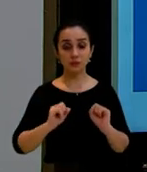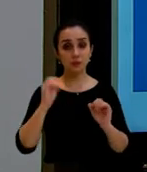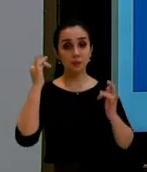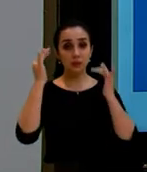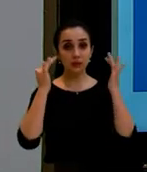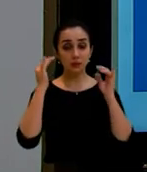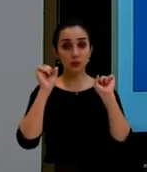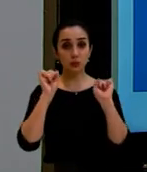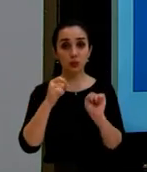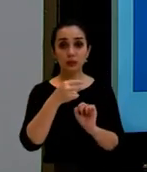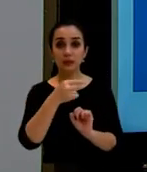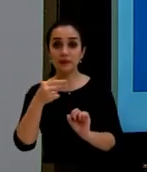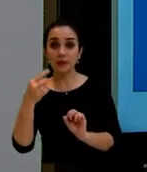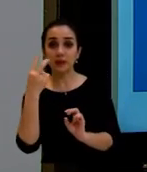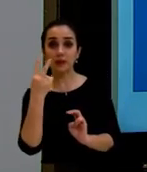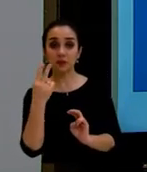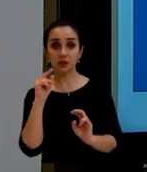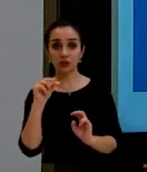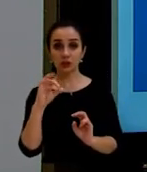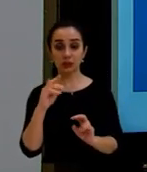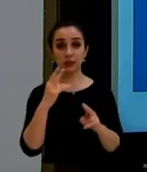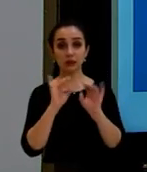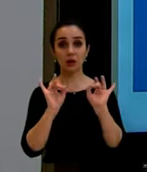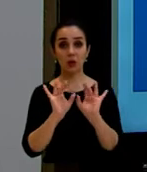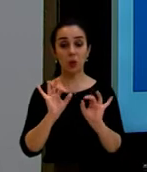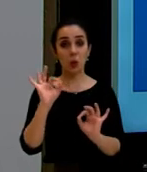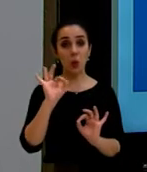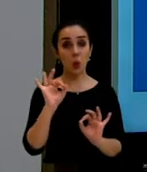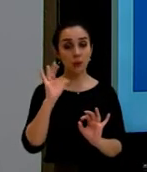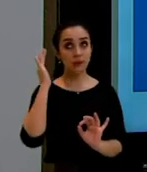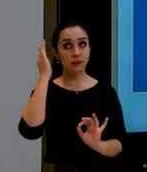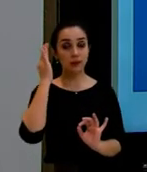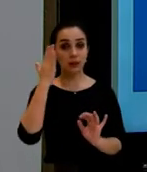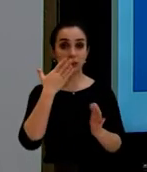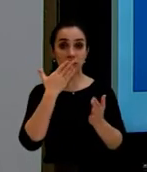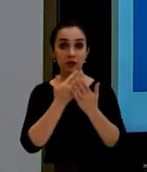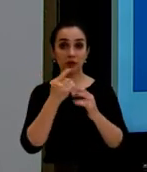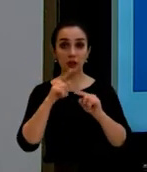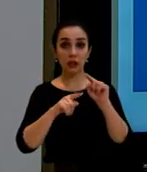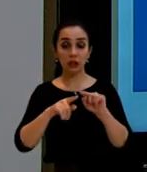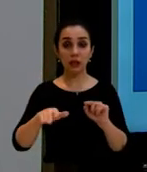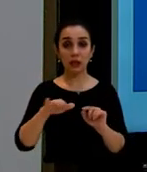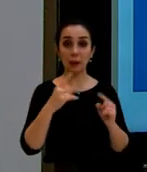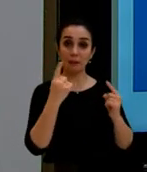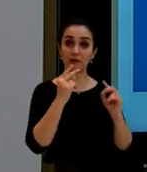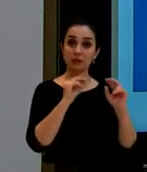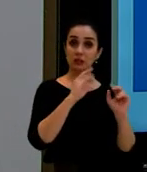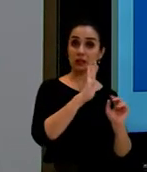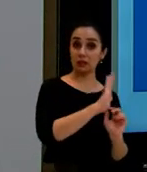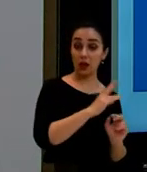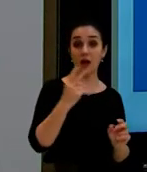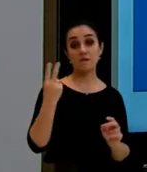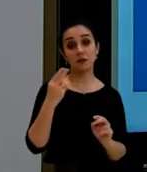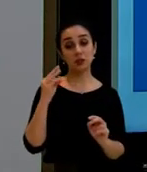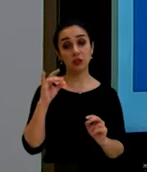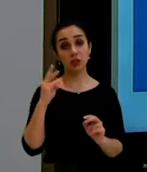смыслу можно выделить две части. Рассказ о сне родного края – это первая часть. И вторая часть